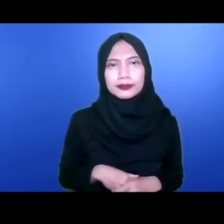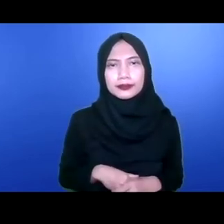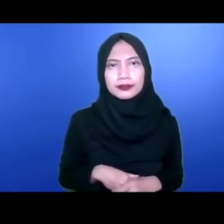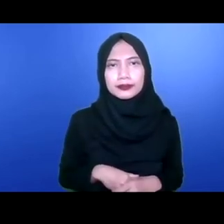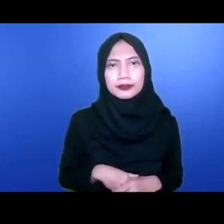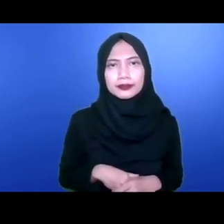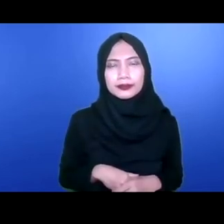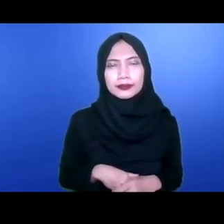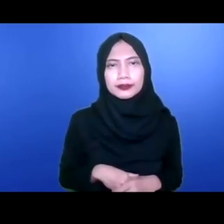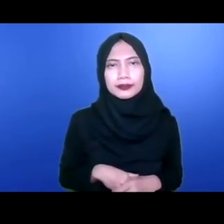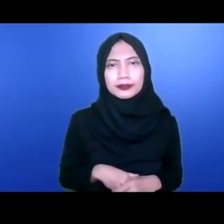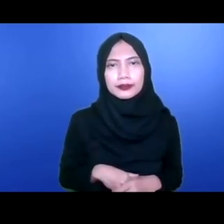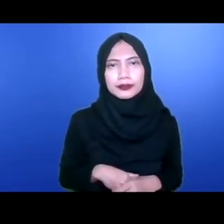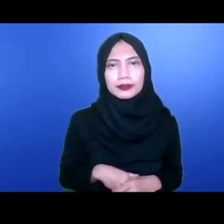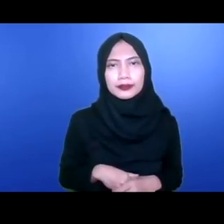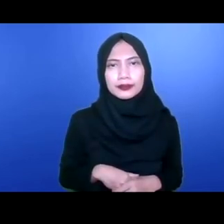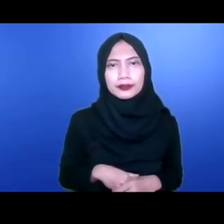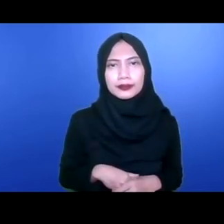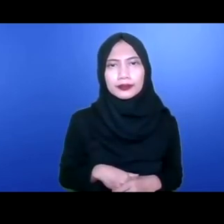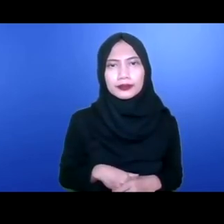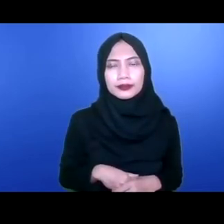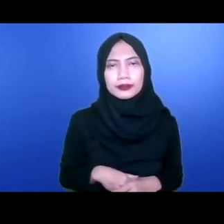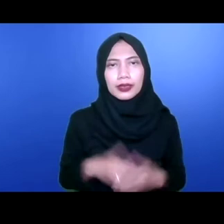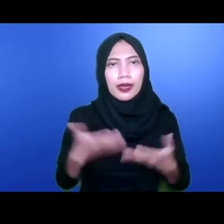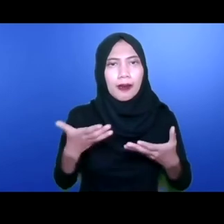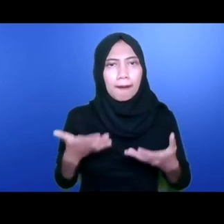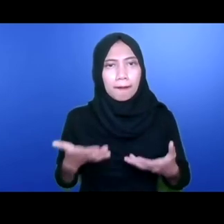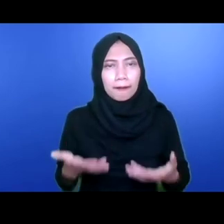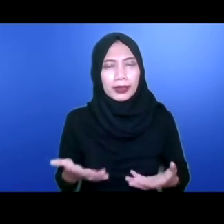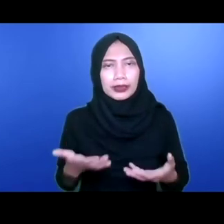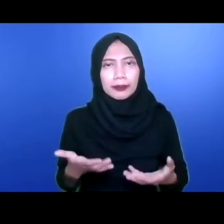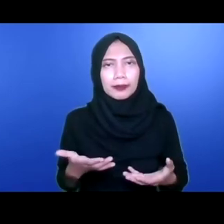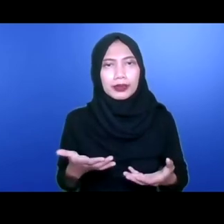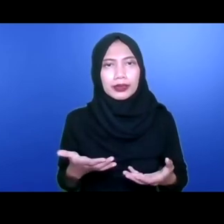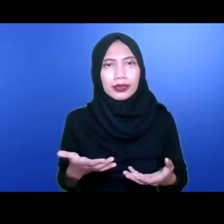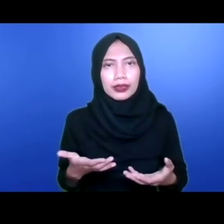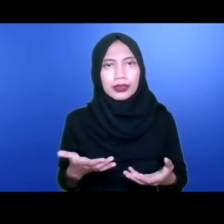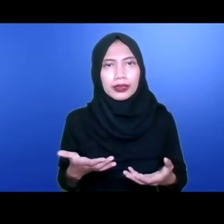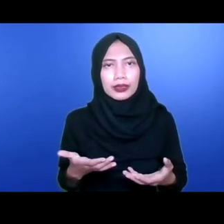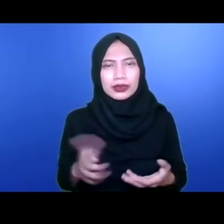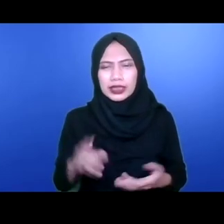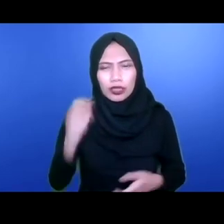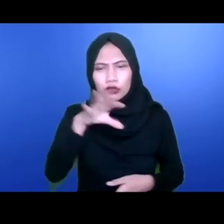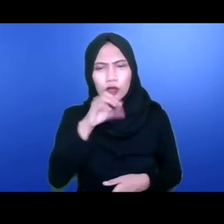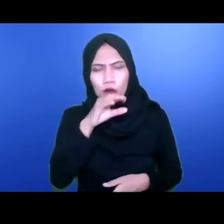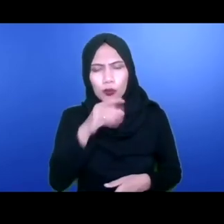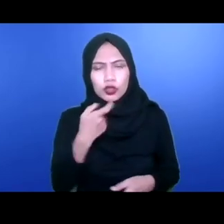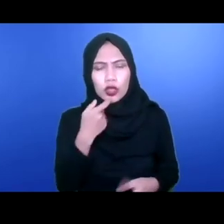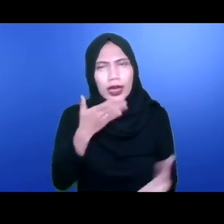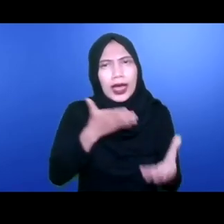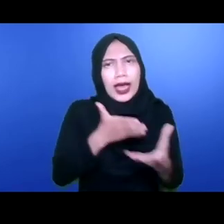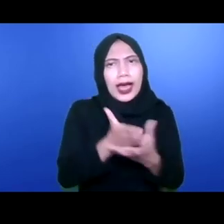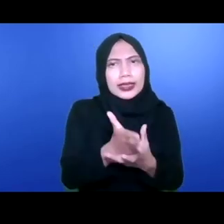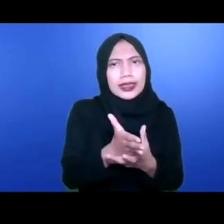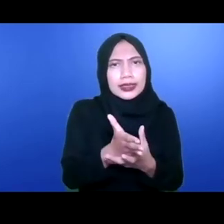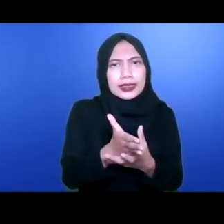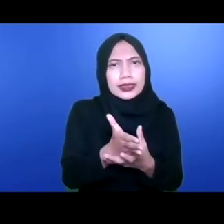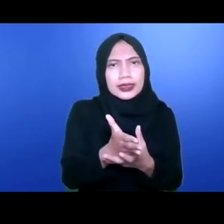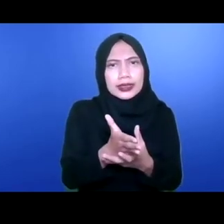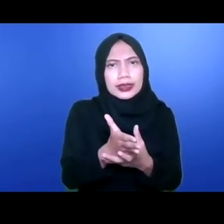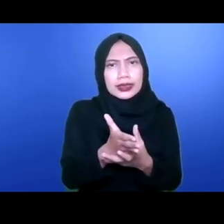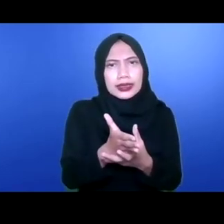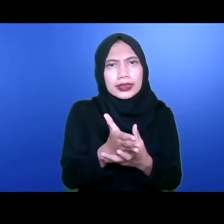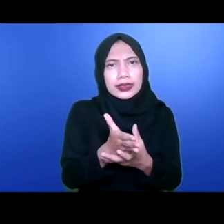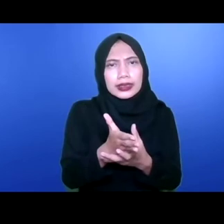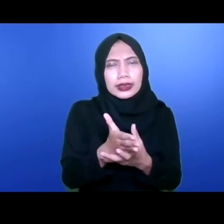strateginya, bagaimana mengembangkan keuangan inklusif lagi. Moving. Jangan ngomong akses lagi. Untuk mengurangi cerita